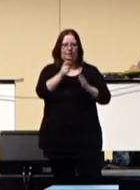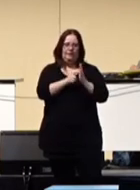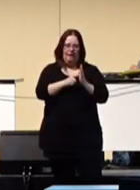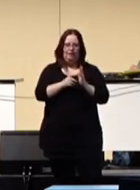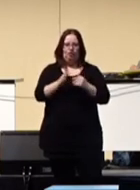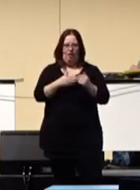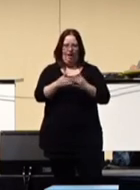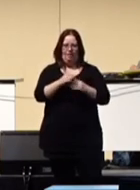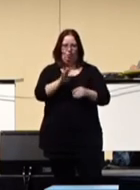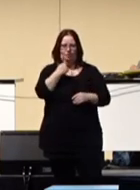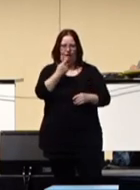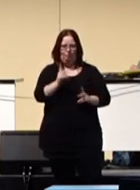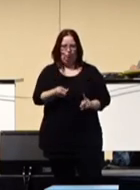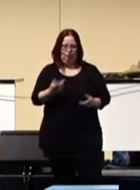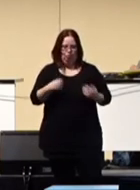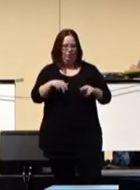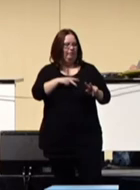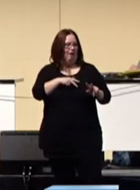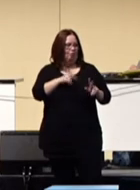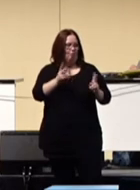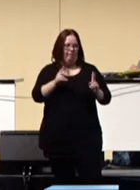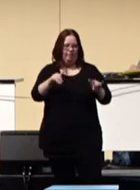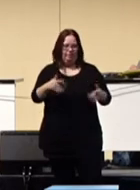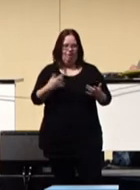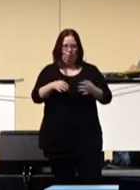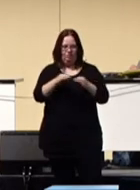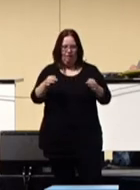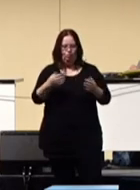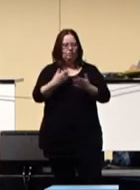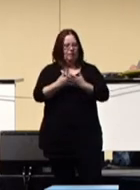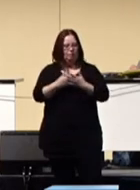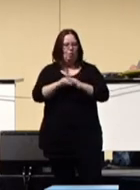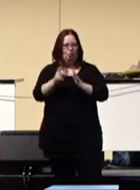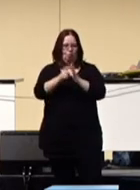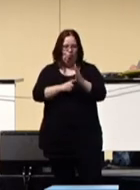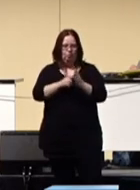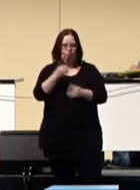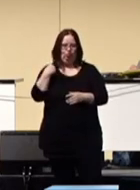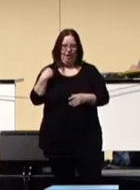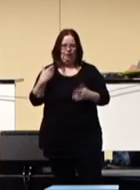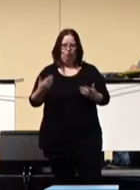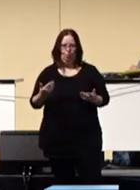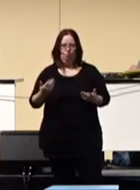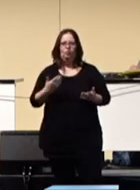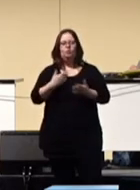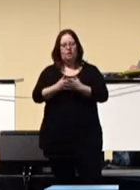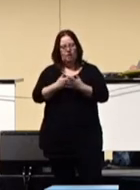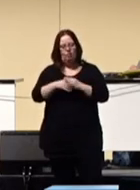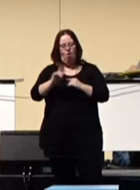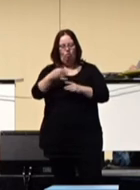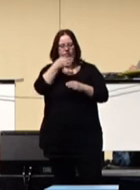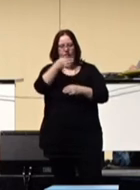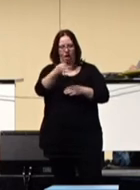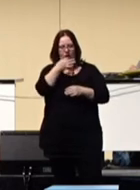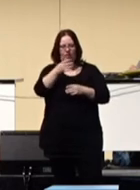Sachlichkeit wahren, die Sie normalerweise auch an den Tag legen. Genau das ist ja der Grund, den Sie ansprechen, weswegen wir in diesen Fragen